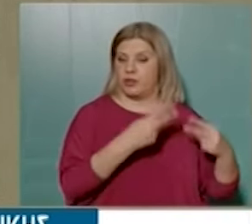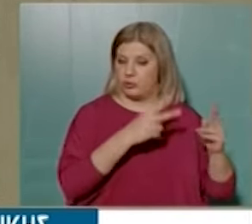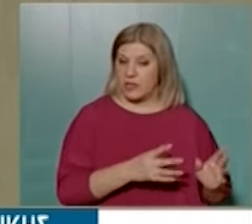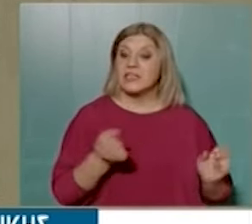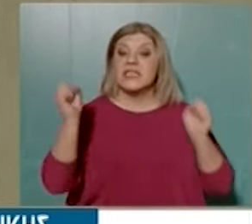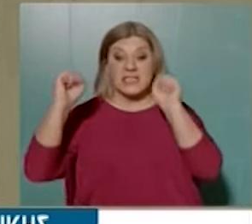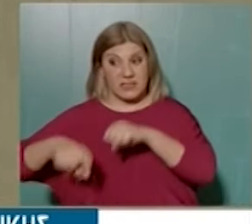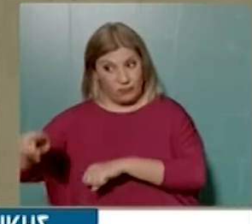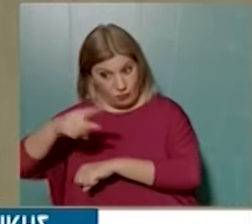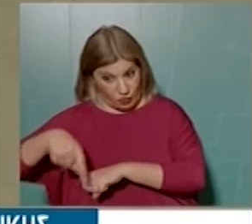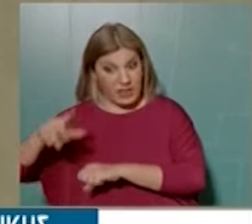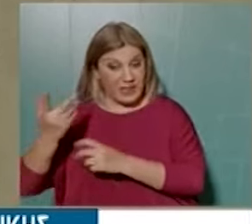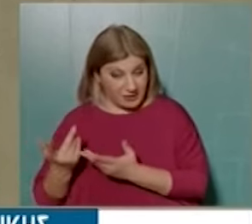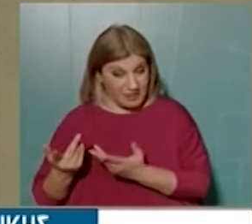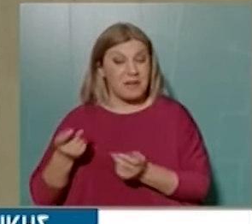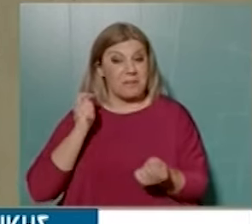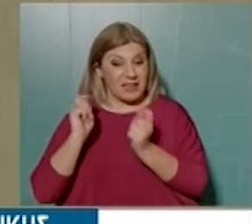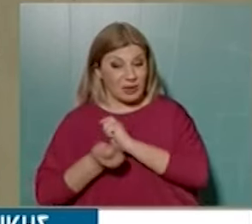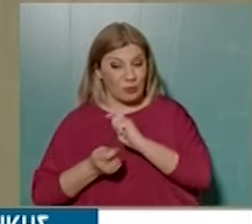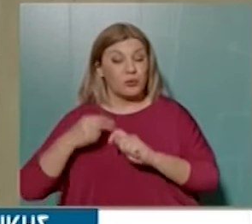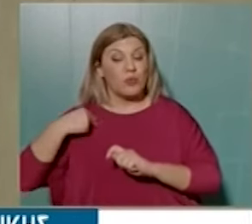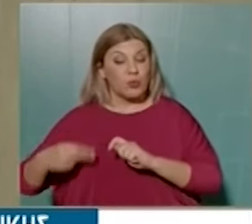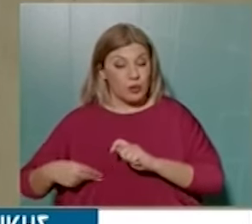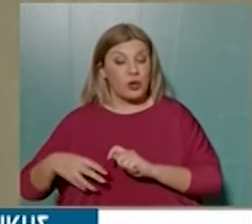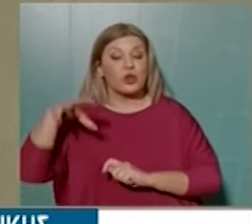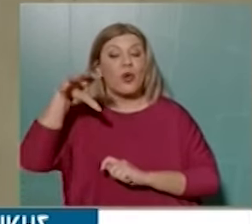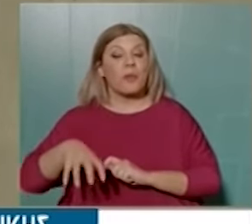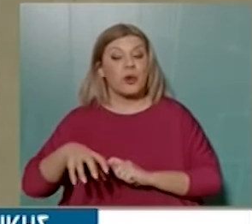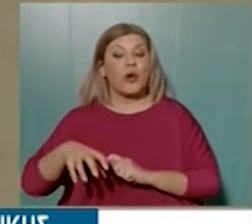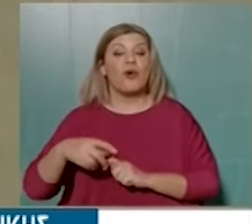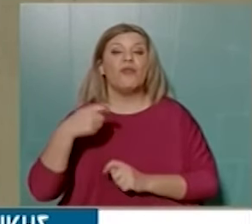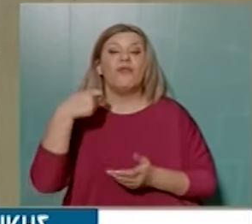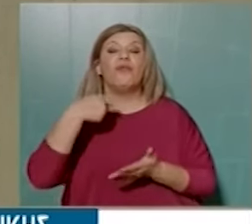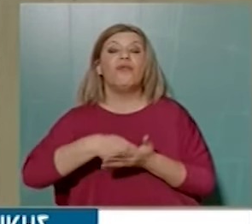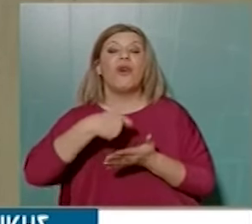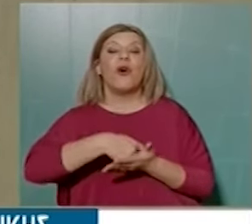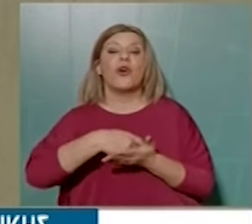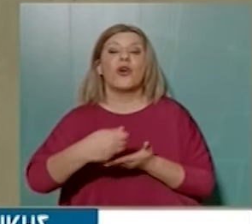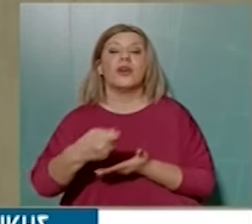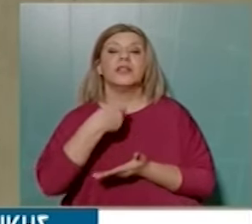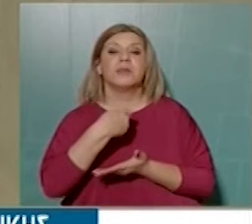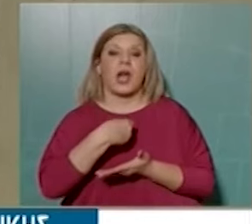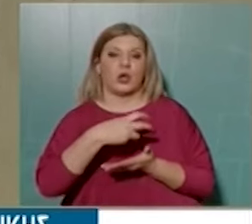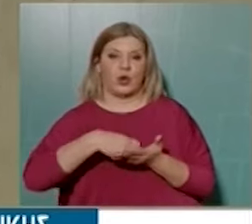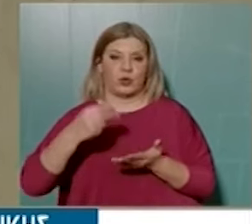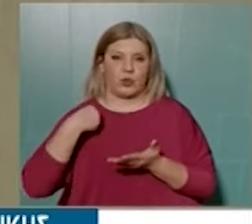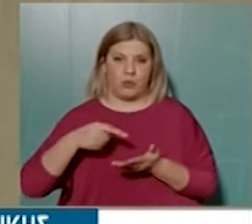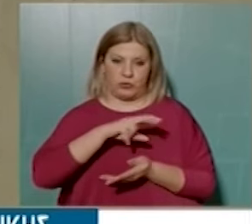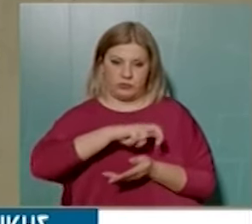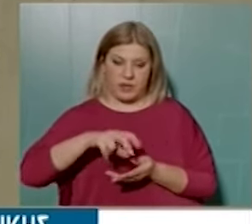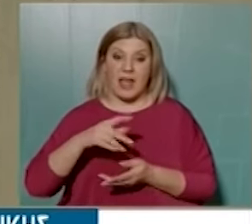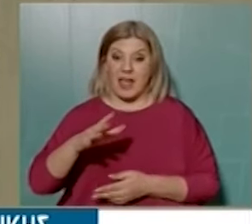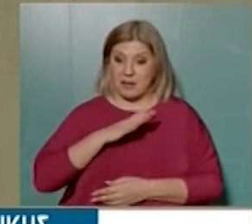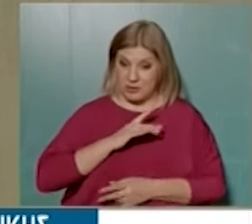συμφωνείτε όλοι σας με τη μετατροπή του δήμου σε τοπικό φοροεισπράκτορα των δημοτών του και για όλα αυτά εμείς η